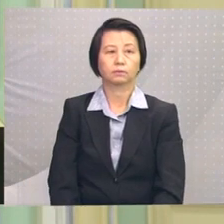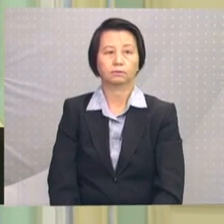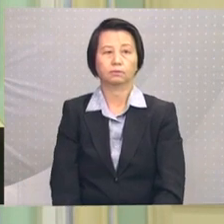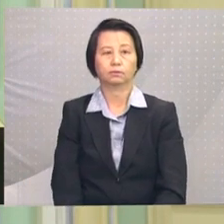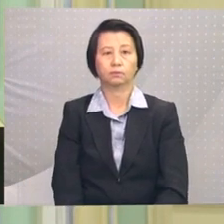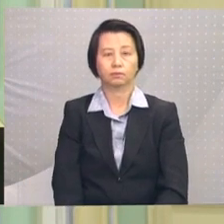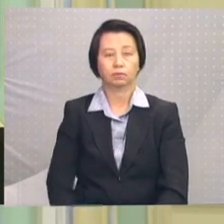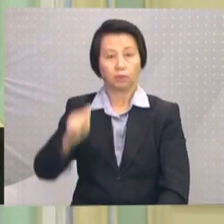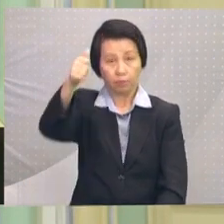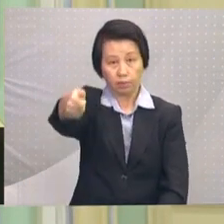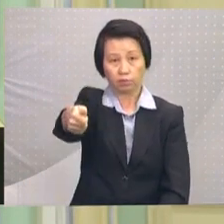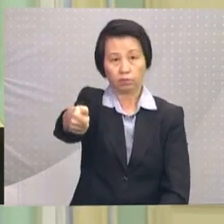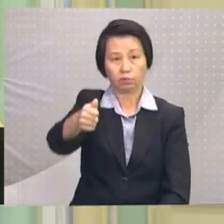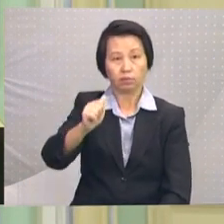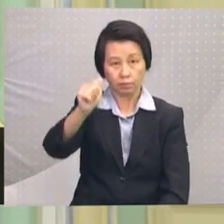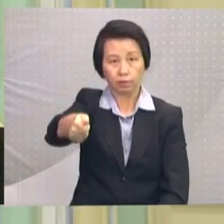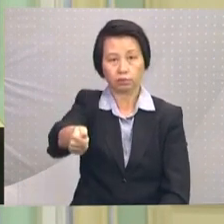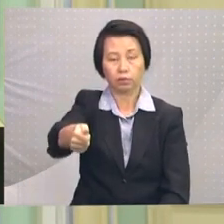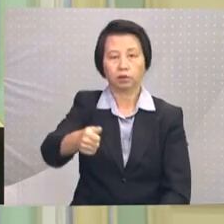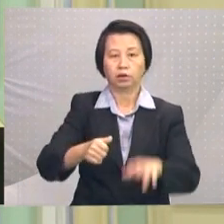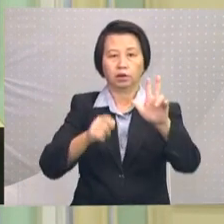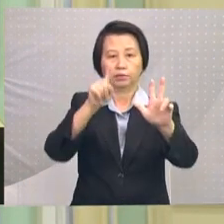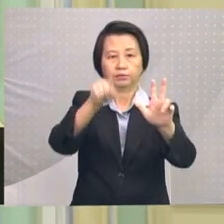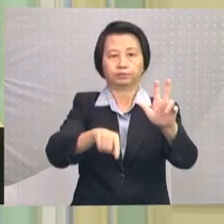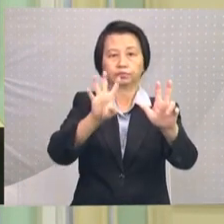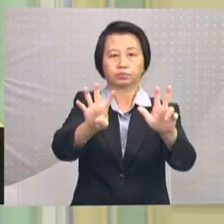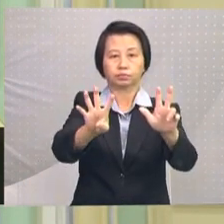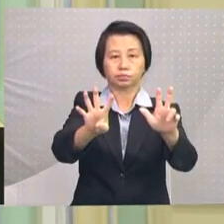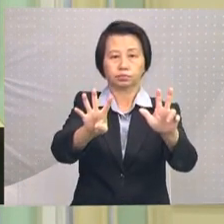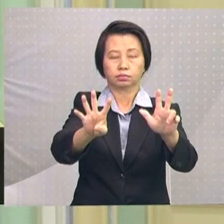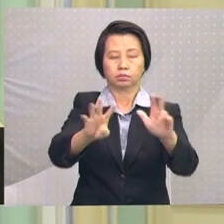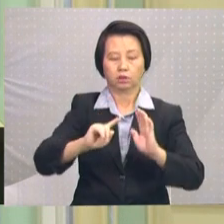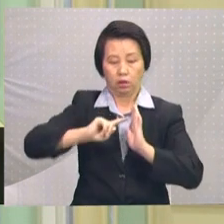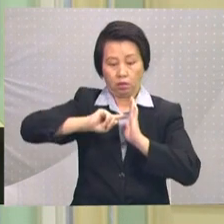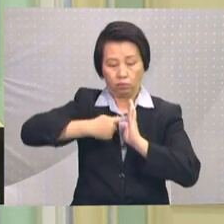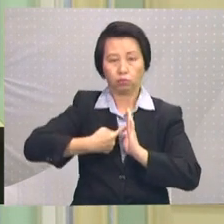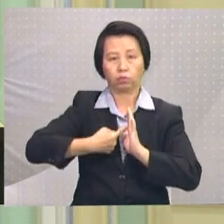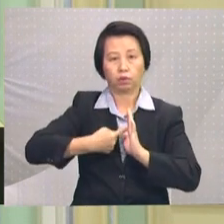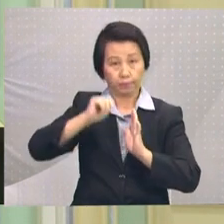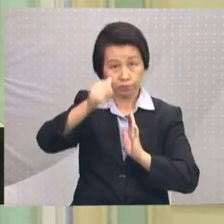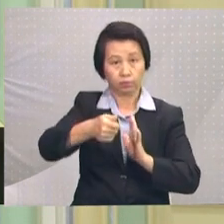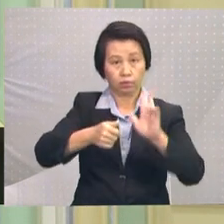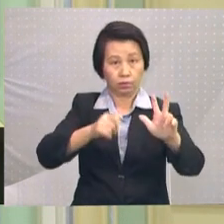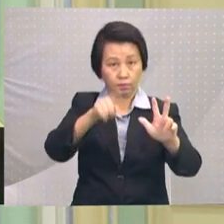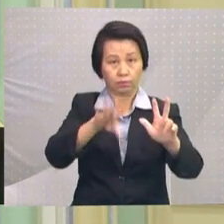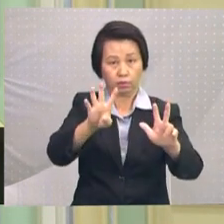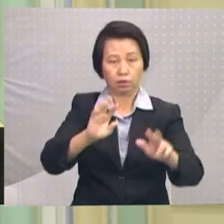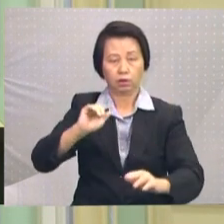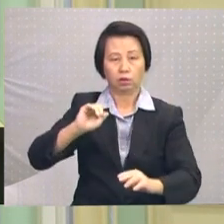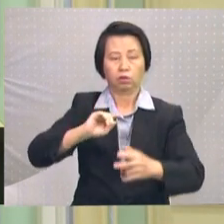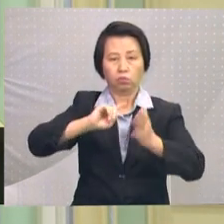Hai hari besok adalah 3000 lain yaitu bermulanya Hai